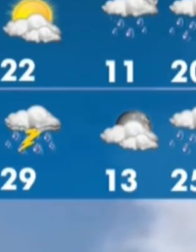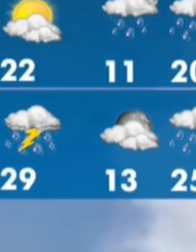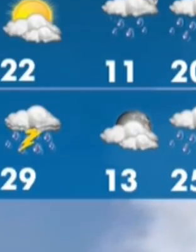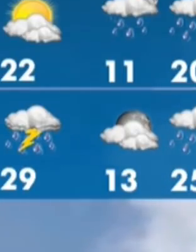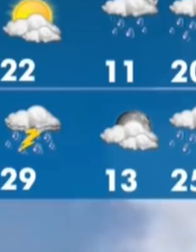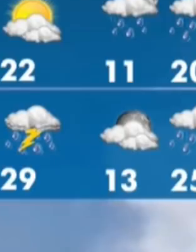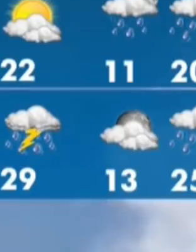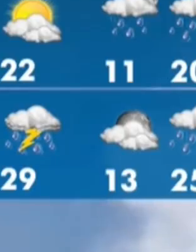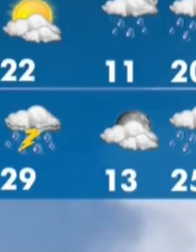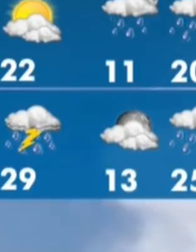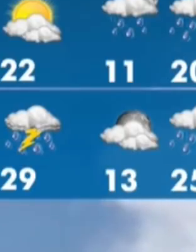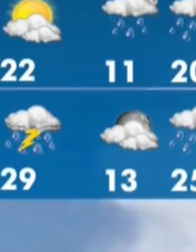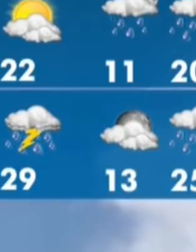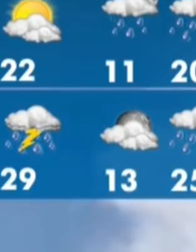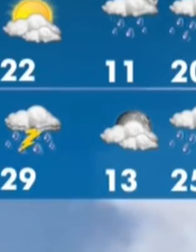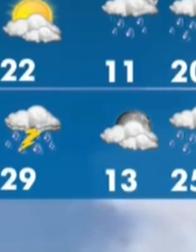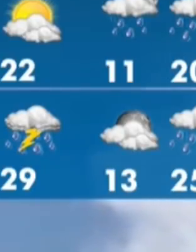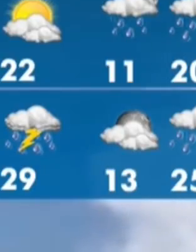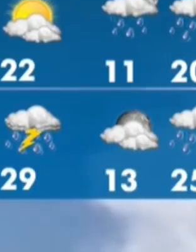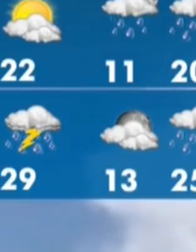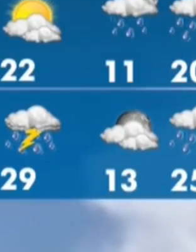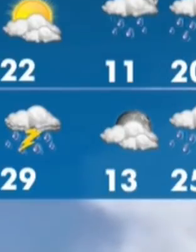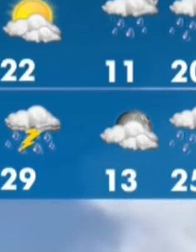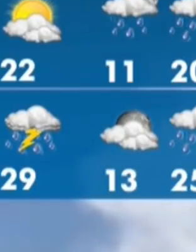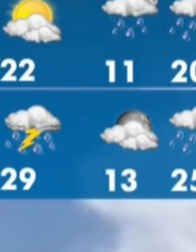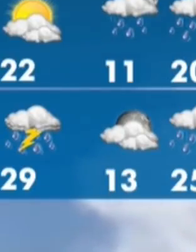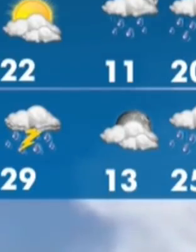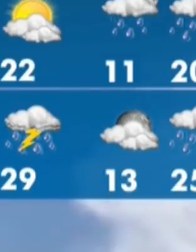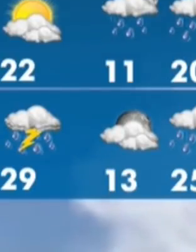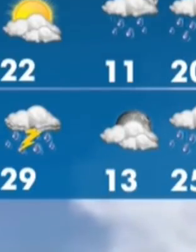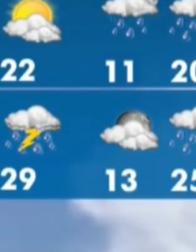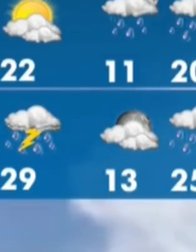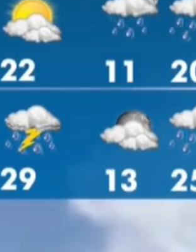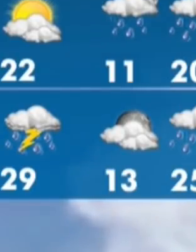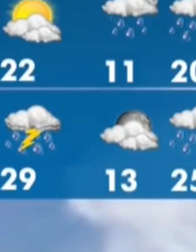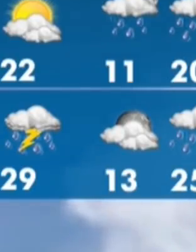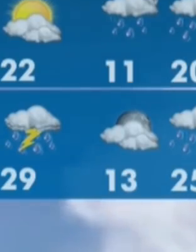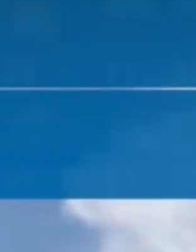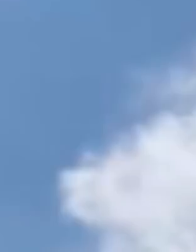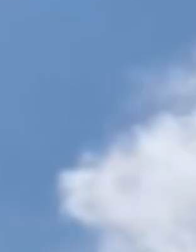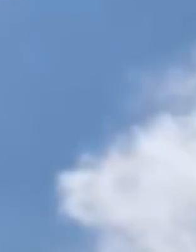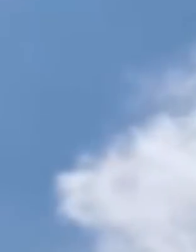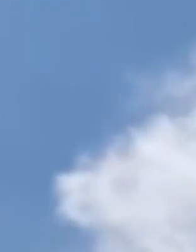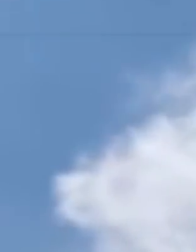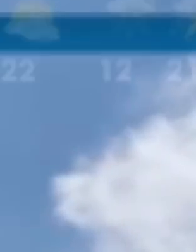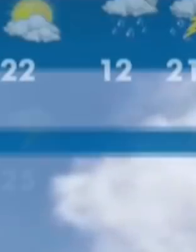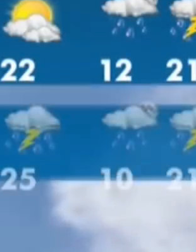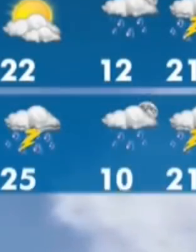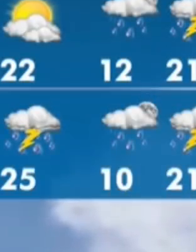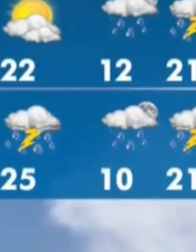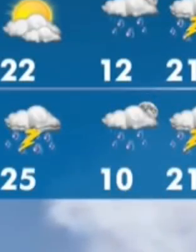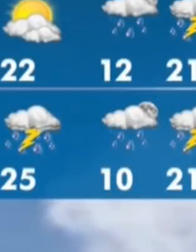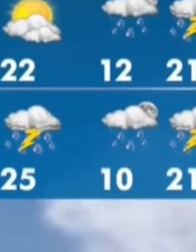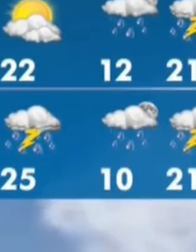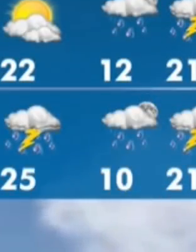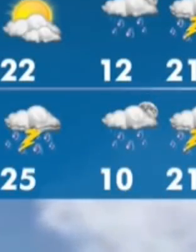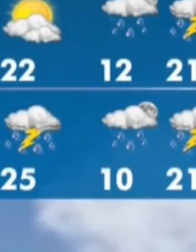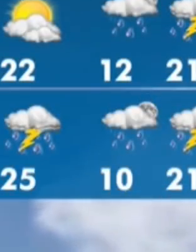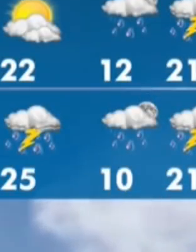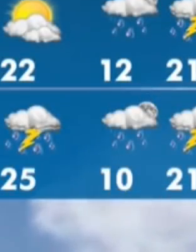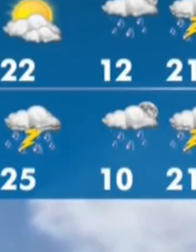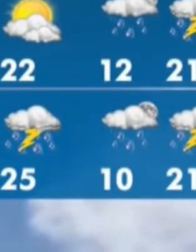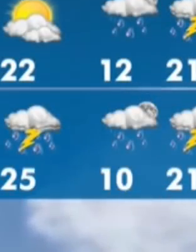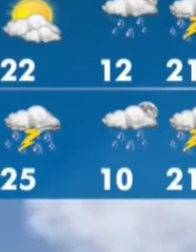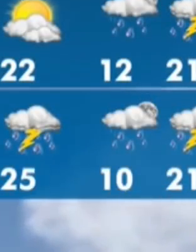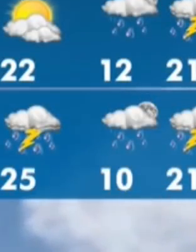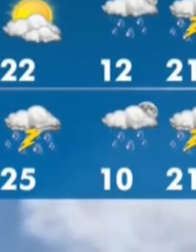шөндөө 9 өдөртөө 22 хэм дулаан. Чорт шөндөө 13 өдөртөө 23 хэм дулаан. Цүхбаатар